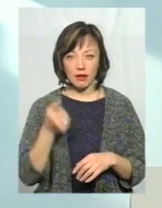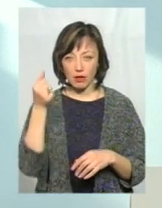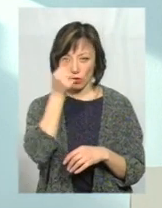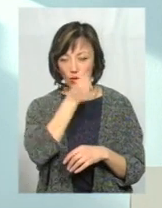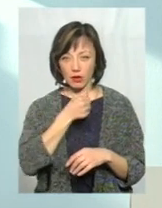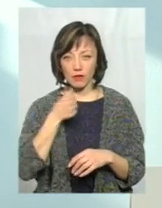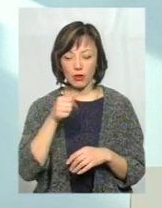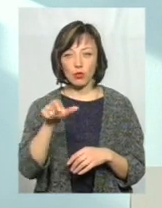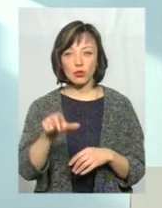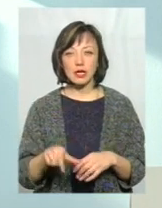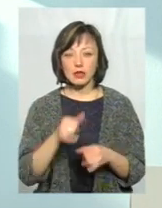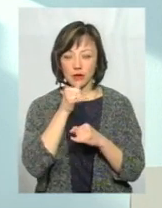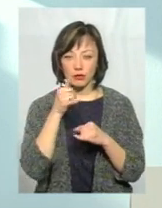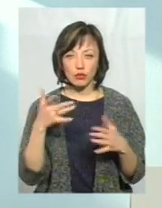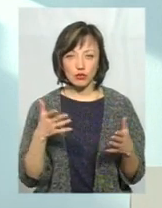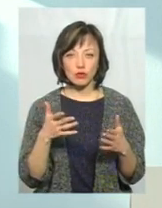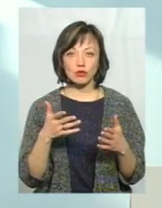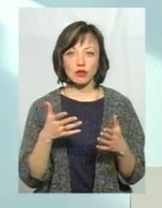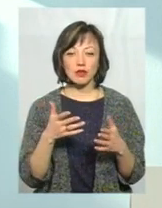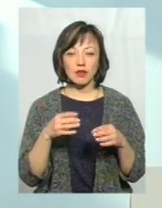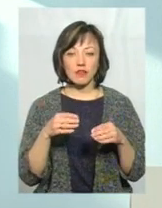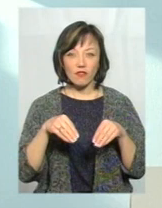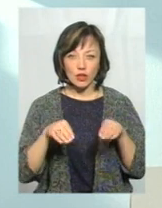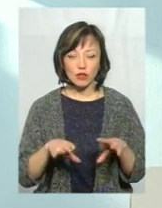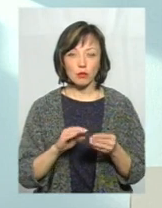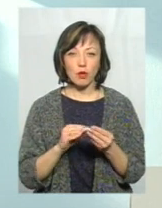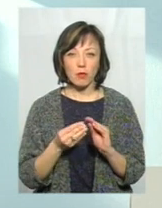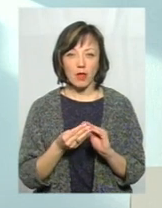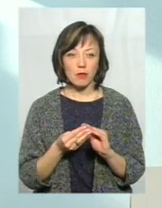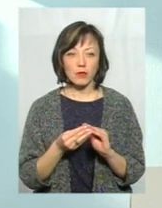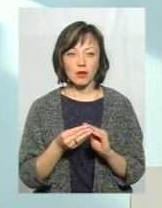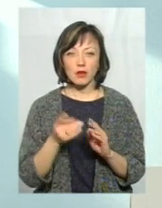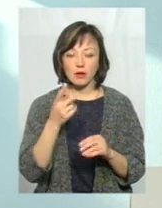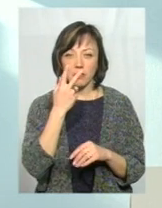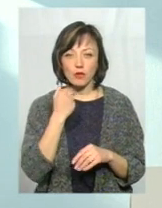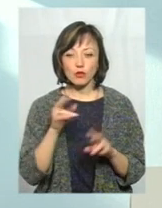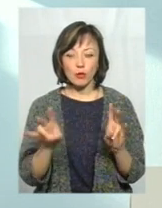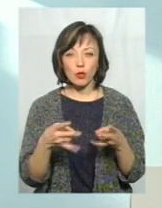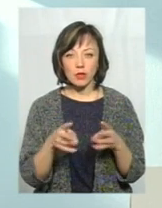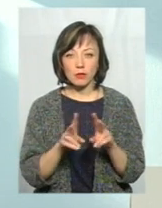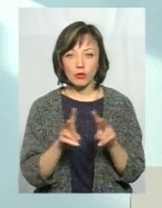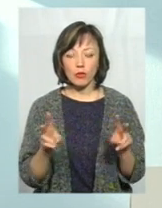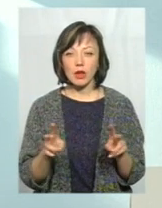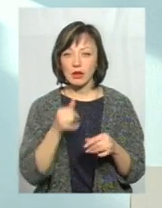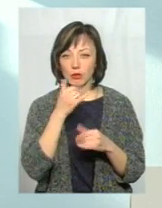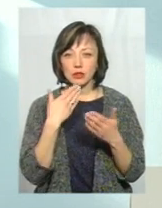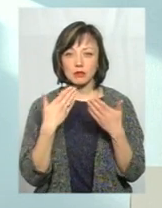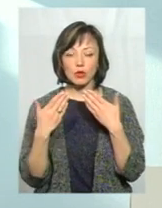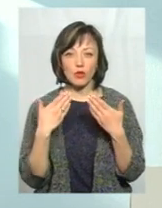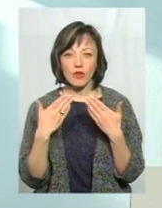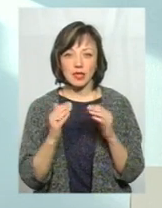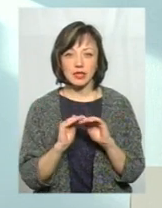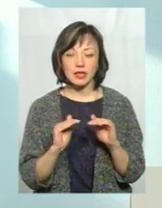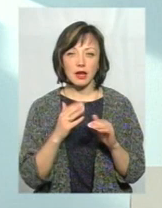років. Люди не можуть зжитися з тою проблемою, що вони вже не потрібні нікому, що вони не можуть спілкуватися і